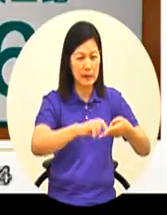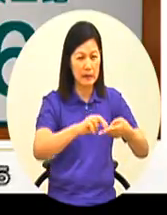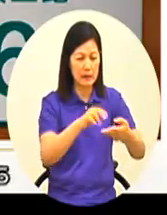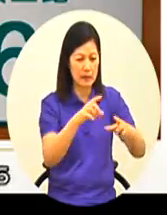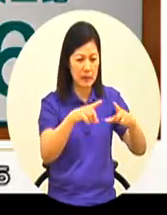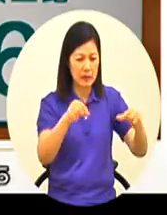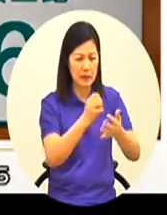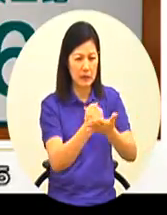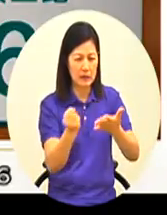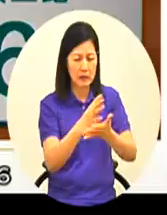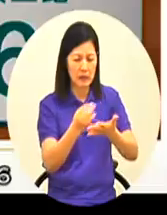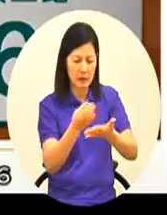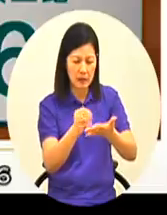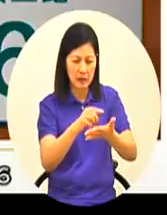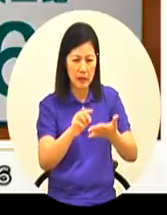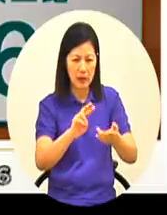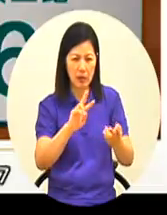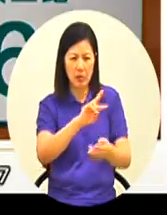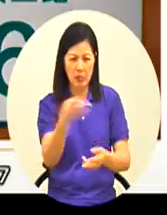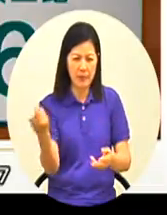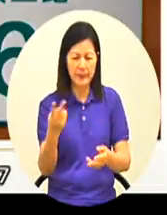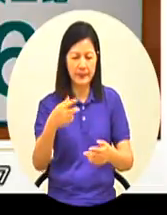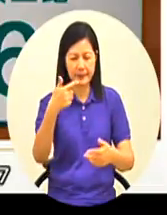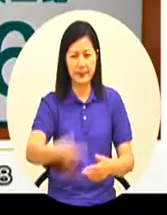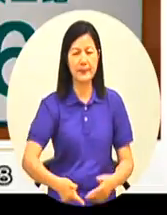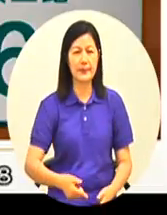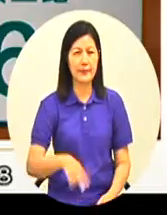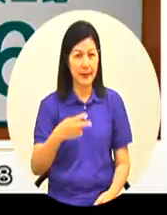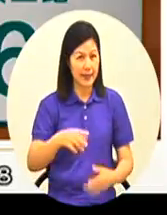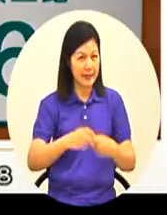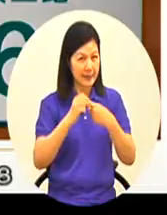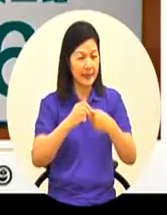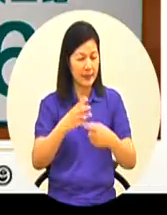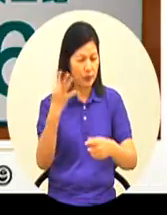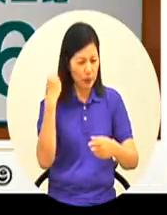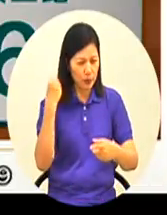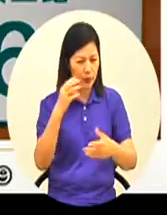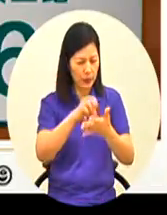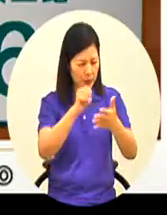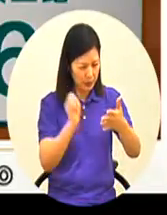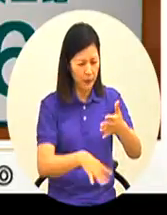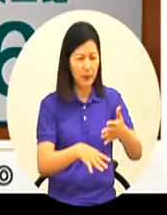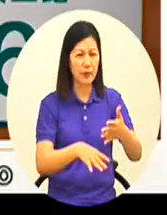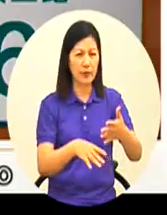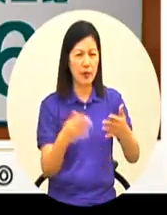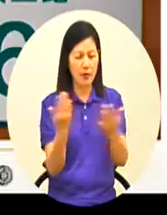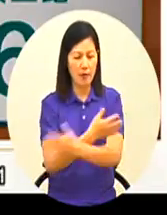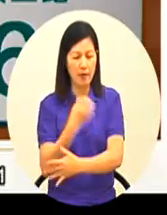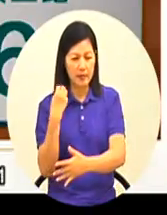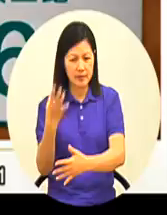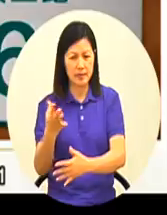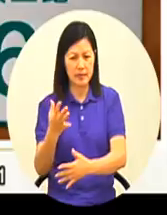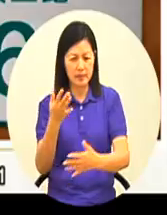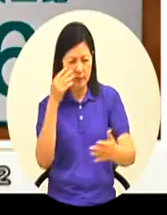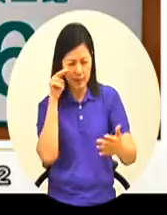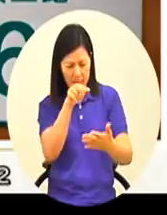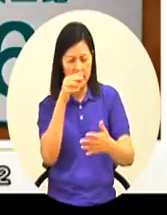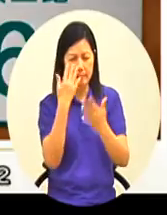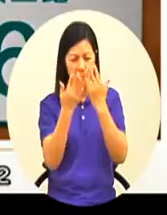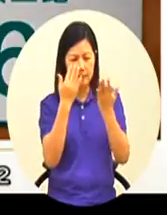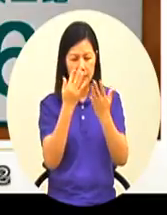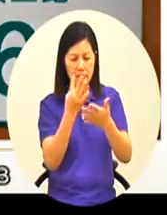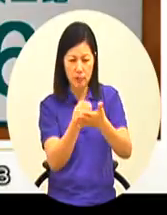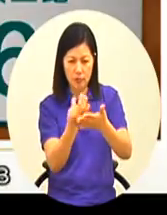在很慢哈。那我们第一就是要先把旧的把它汰换掉，好，让换到很清楚的一个数